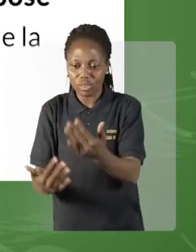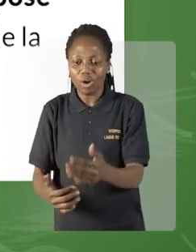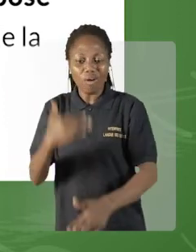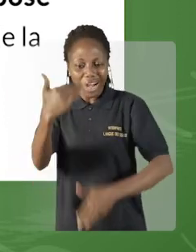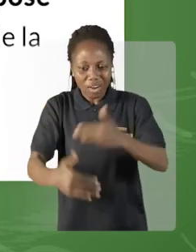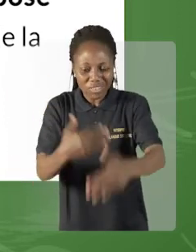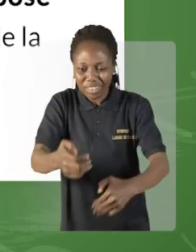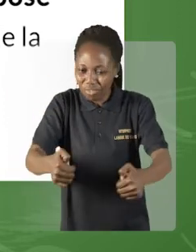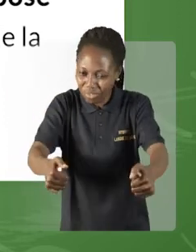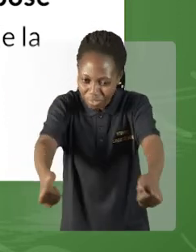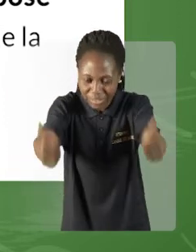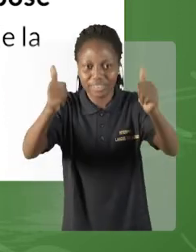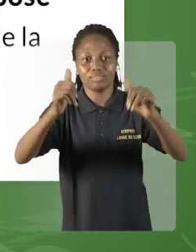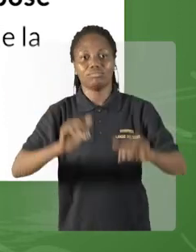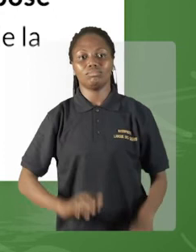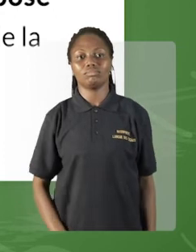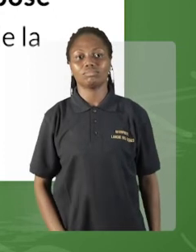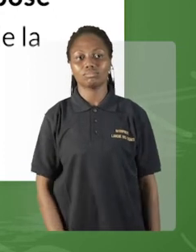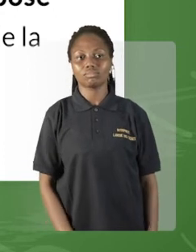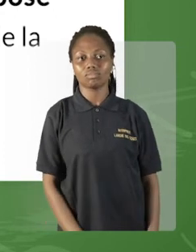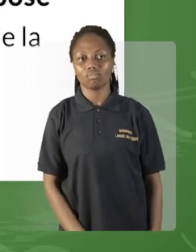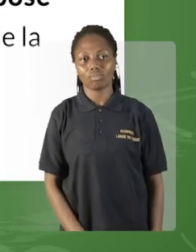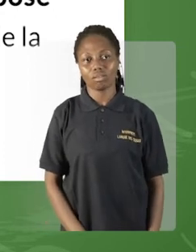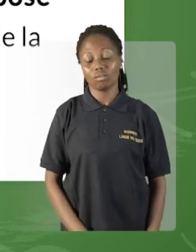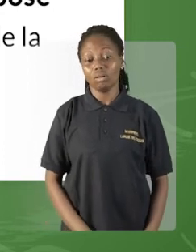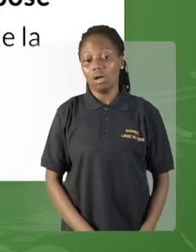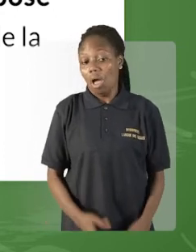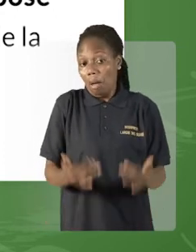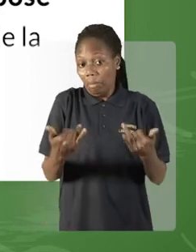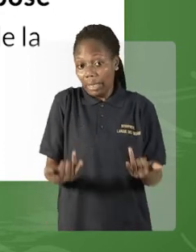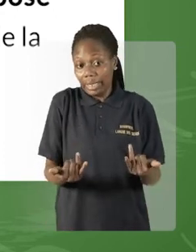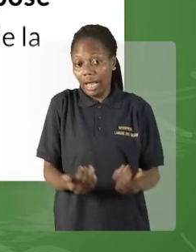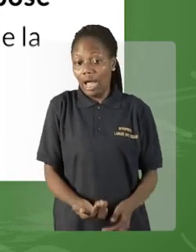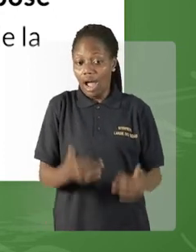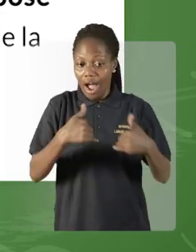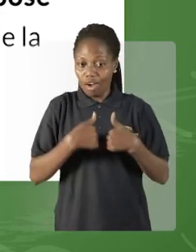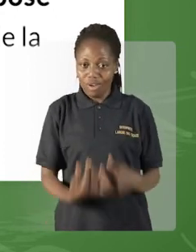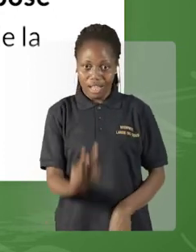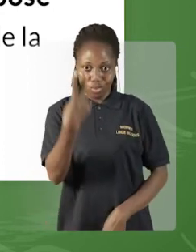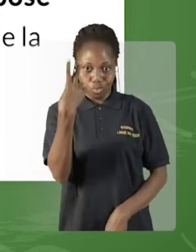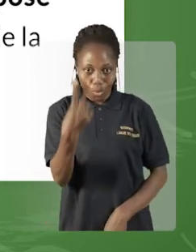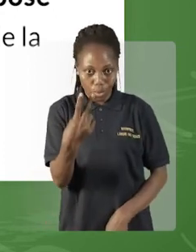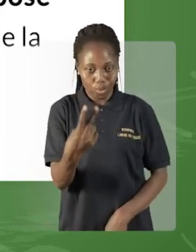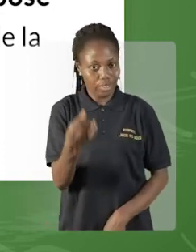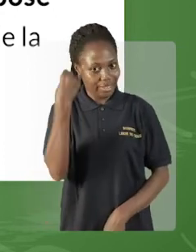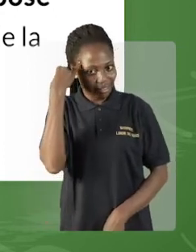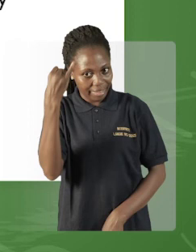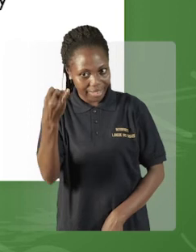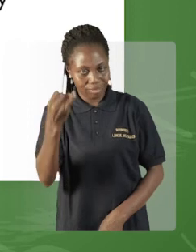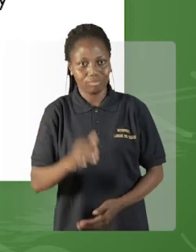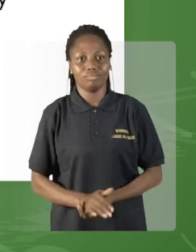machette, tandis que le second propose d'y mettre le feu pour gagner du temps.